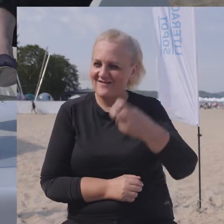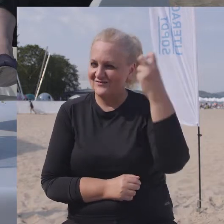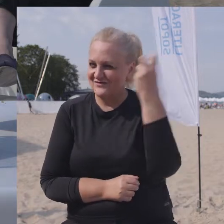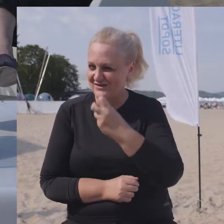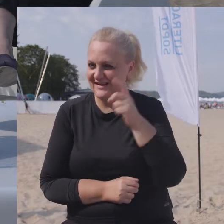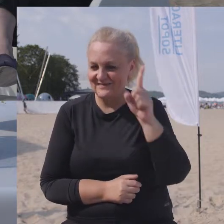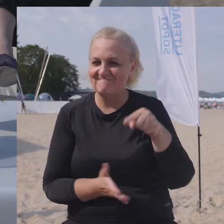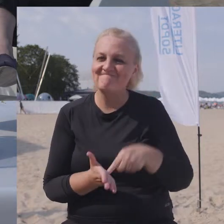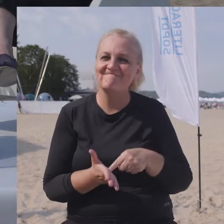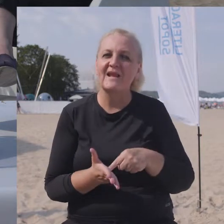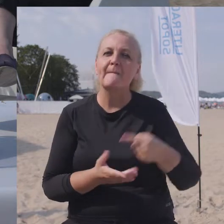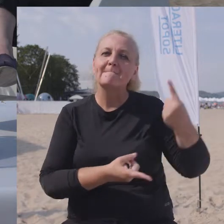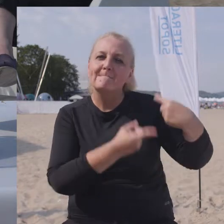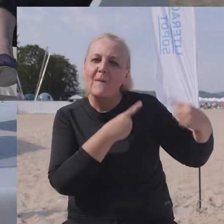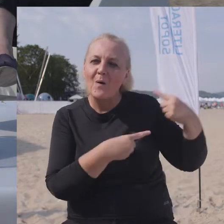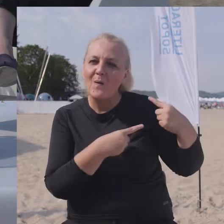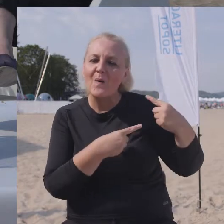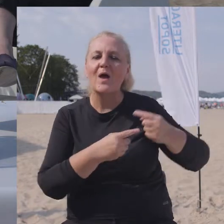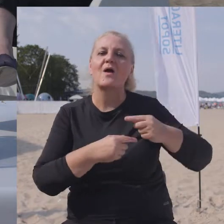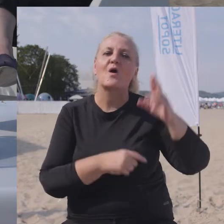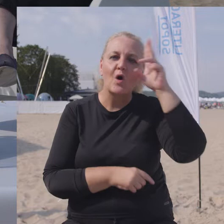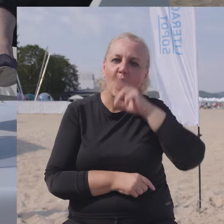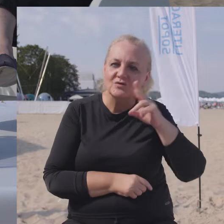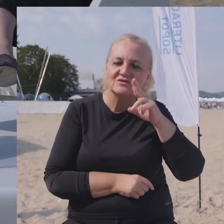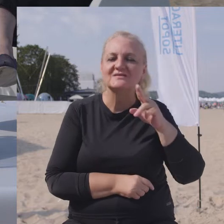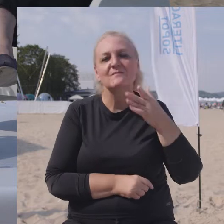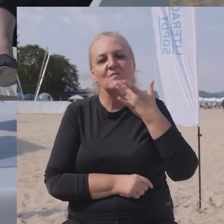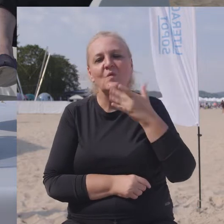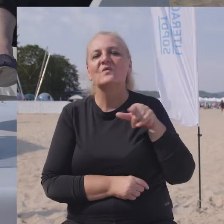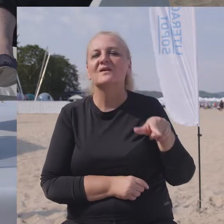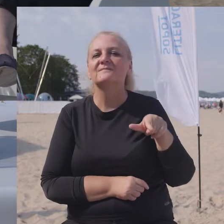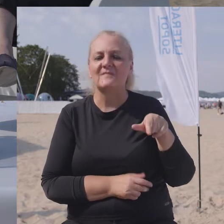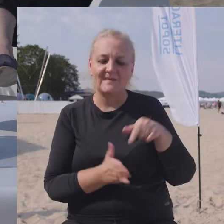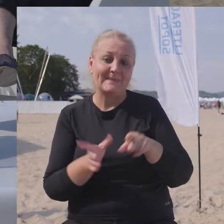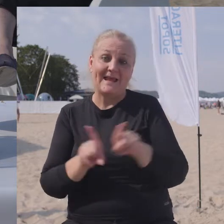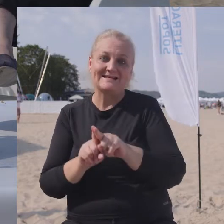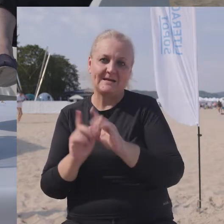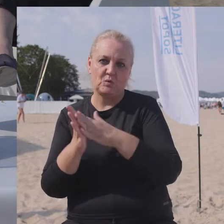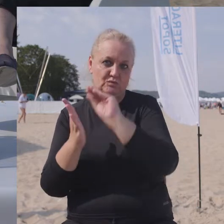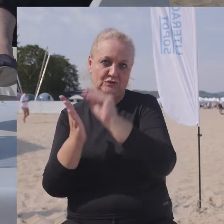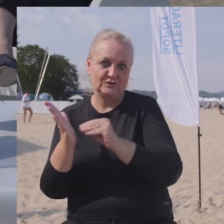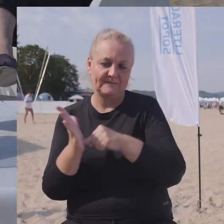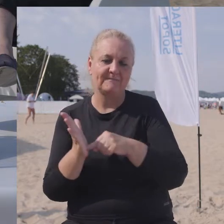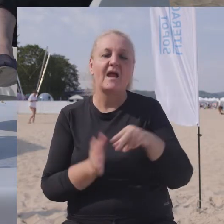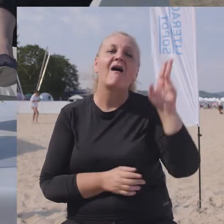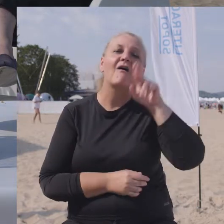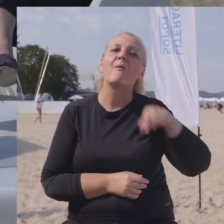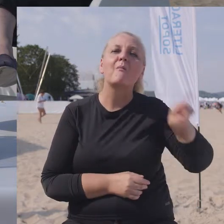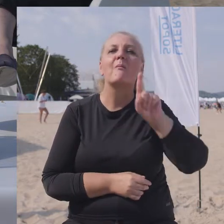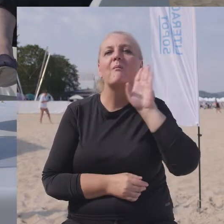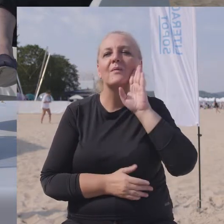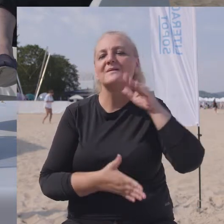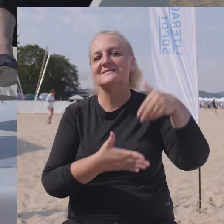na ile no właśnie pokolenie rodziców, mówiąc jakby nomenklaturą tej powieści, zachowuje się,